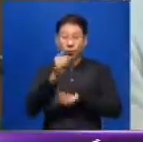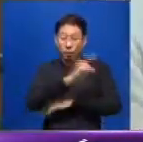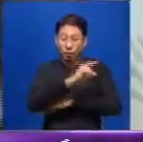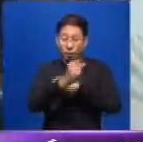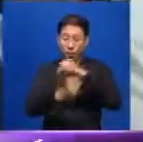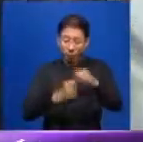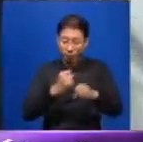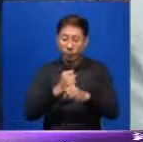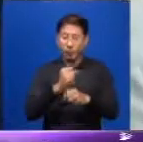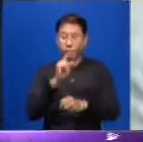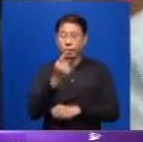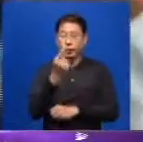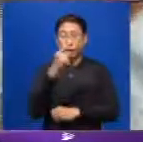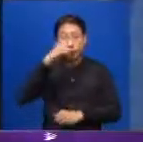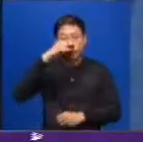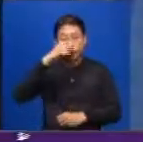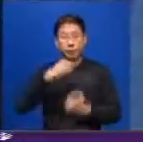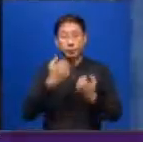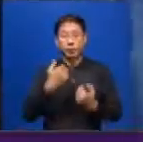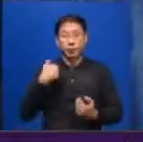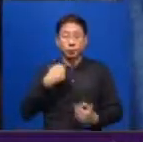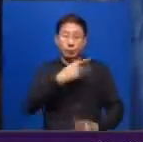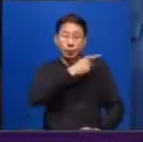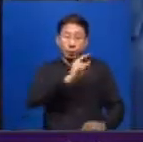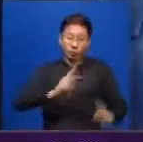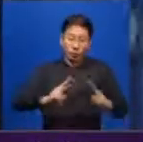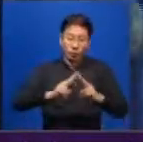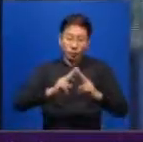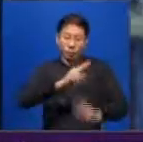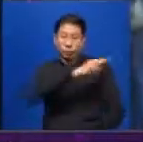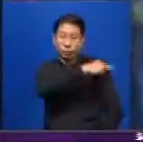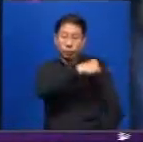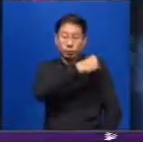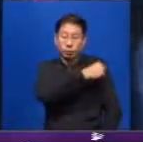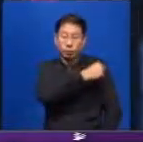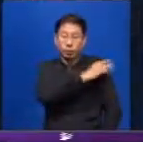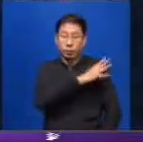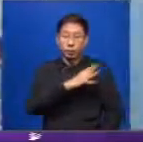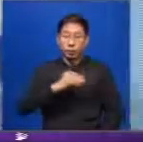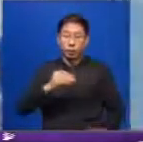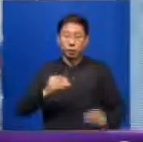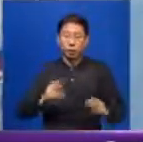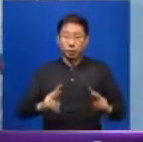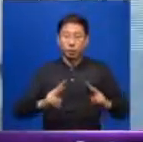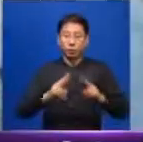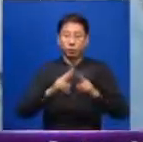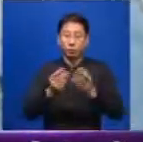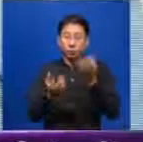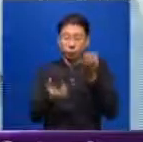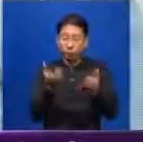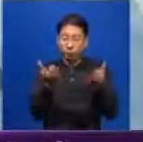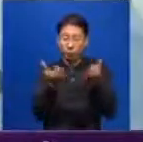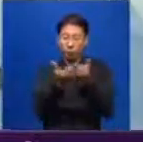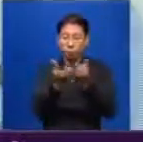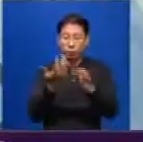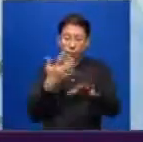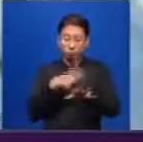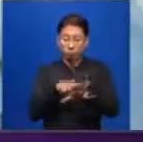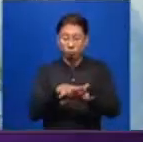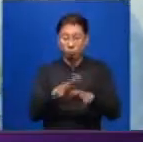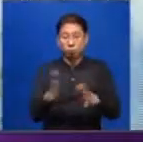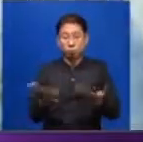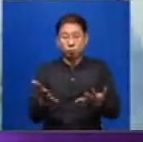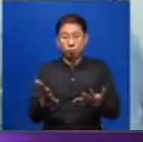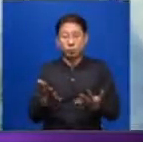ปีใหม่ไทยโดยมีเพียงปลัดกระทรวงสาธารณสุขและกระทรวงยุติธรรมที่ไม่ได้เข้าร่วมทั้งนี้นายกรัฐมนตรีขอบคุณ